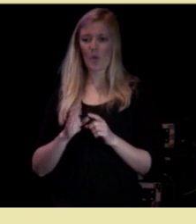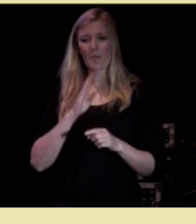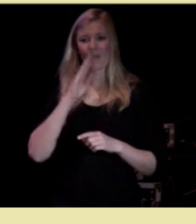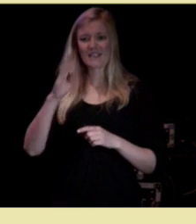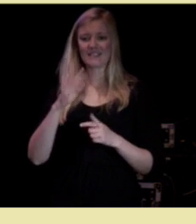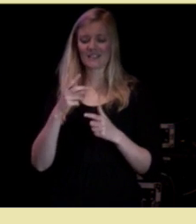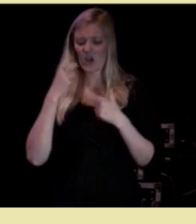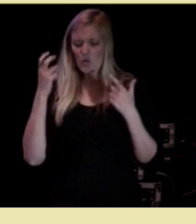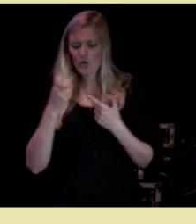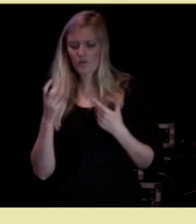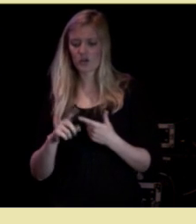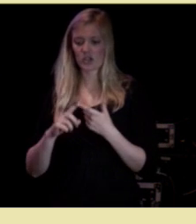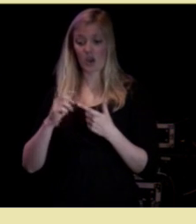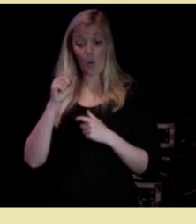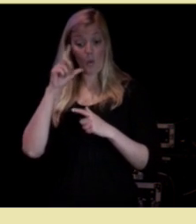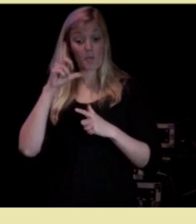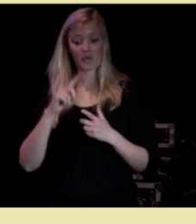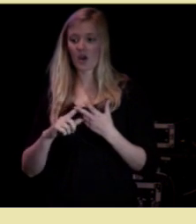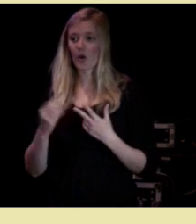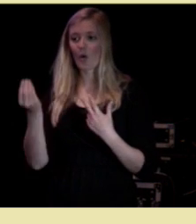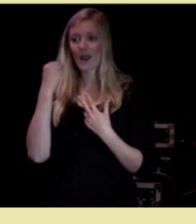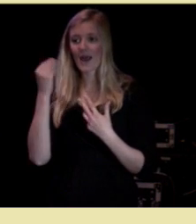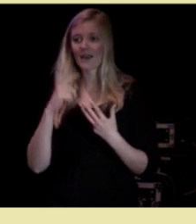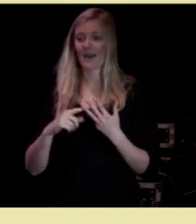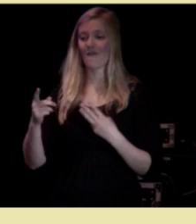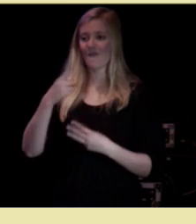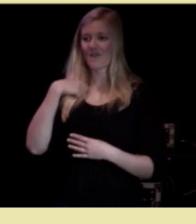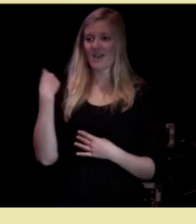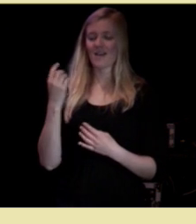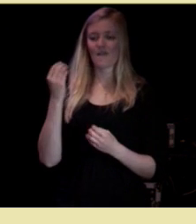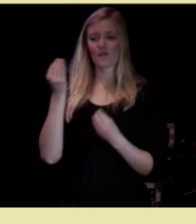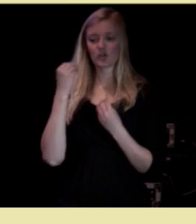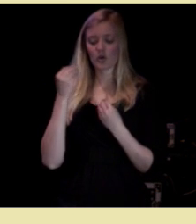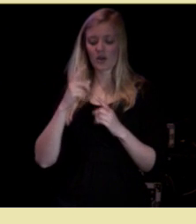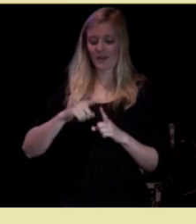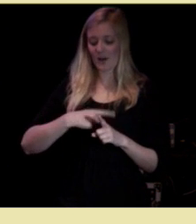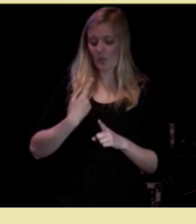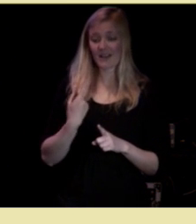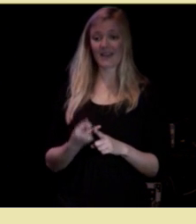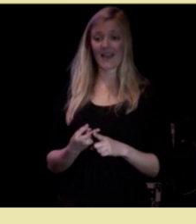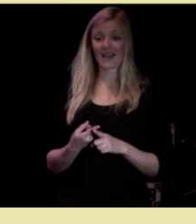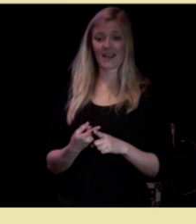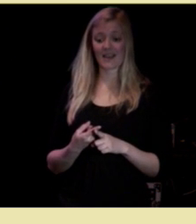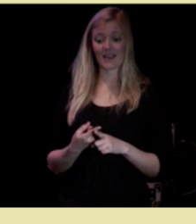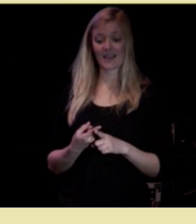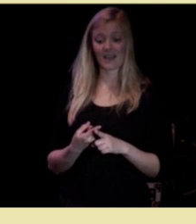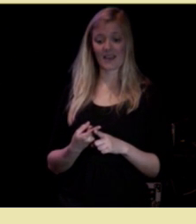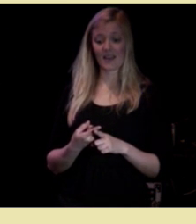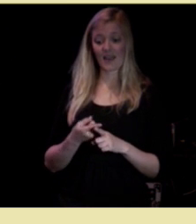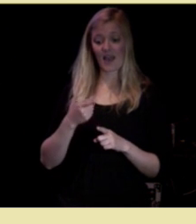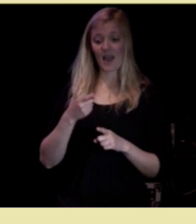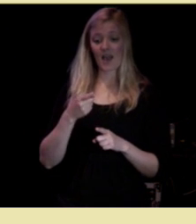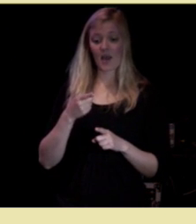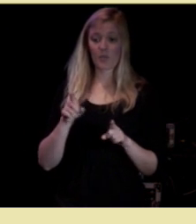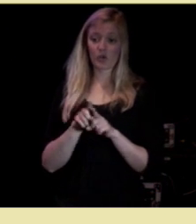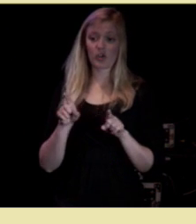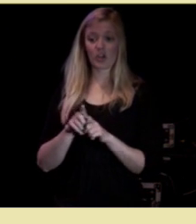utforske, oppdage og lære, da forstår vi at rehabilitering står og faller med